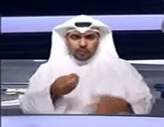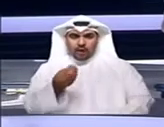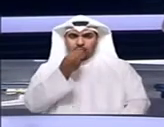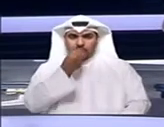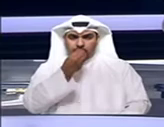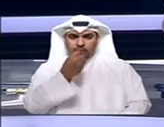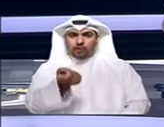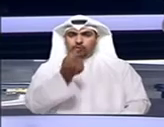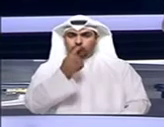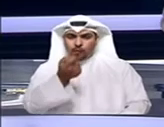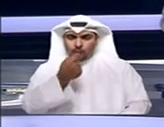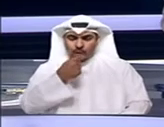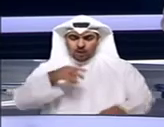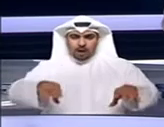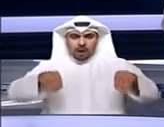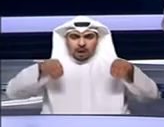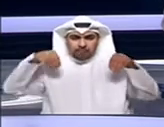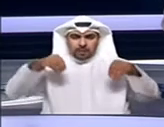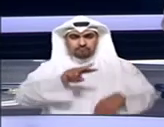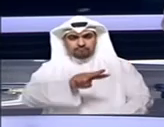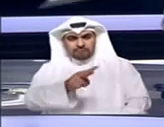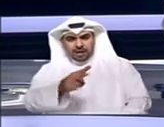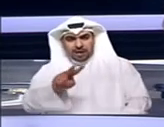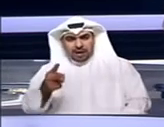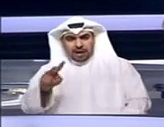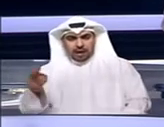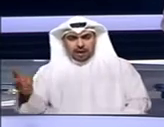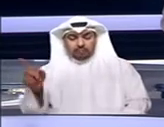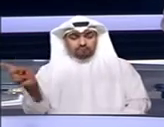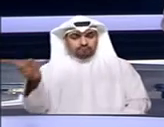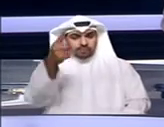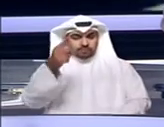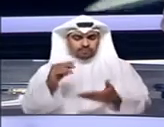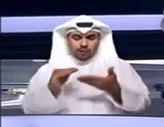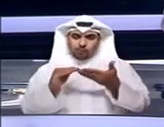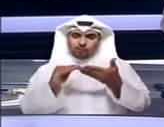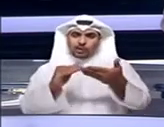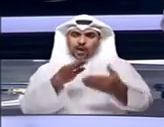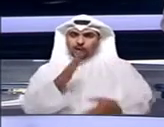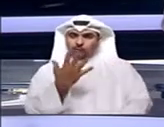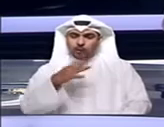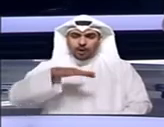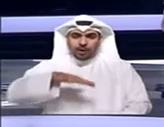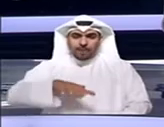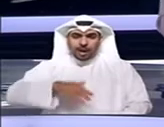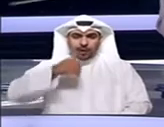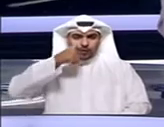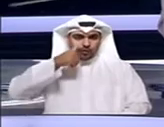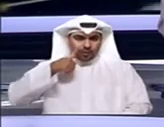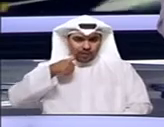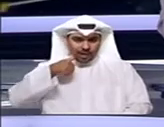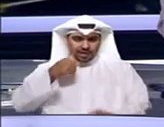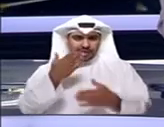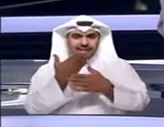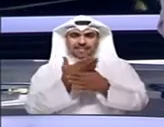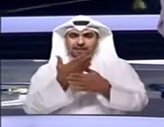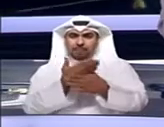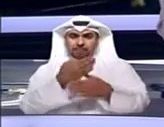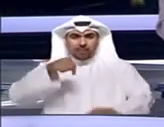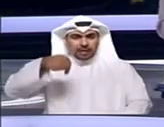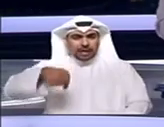إنسانية مقدمة من جمعية الهلال الأحمر الكويتي، وذلك لمتضرري السيول والأمطار التي